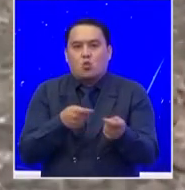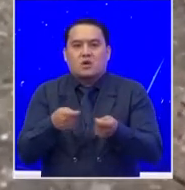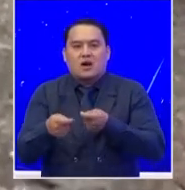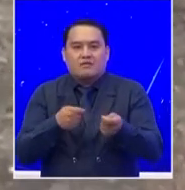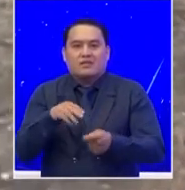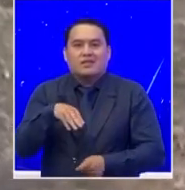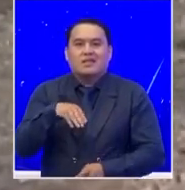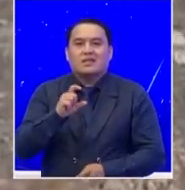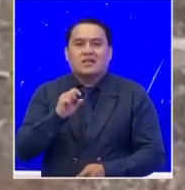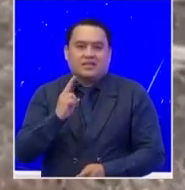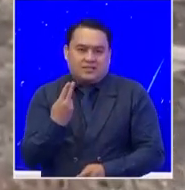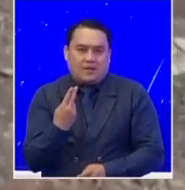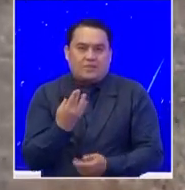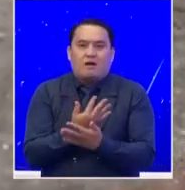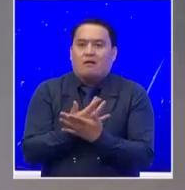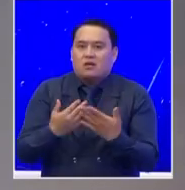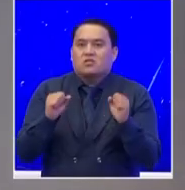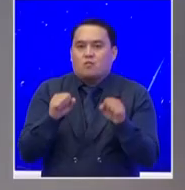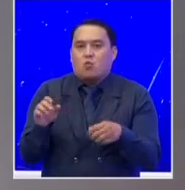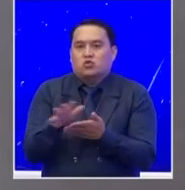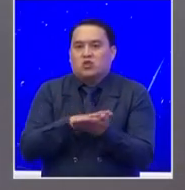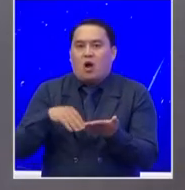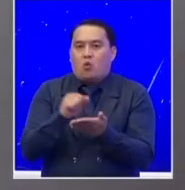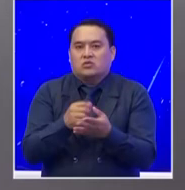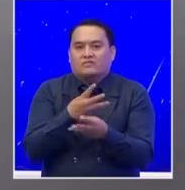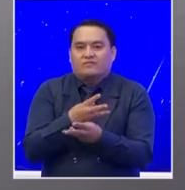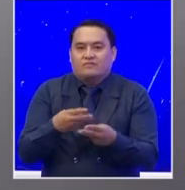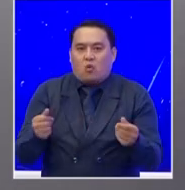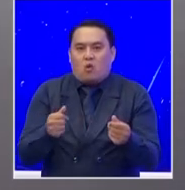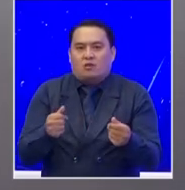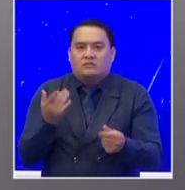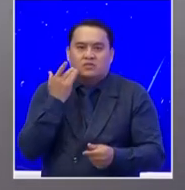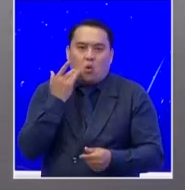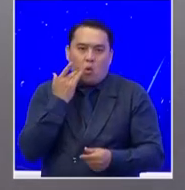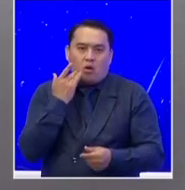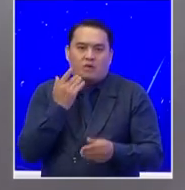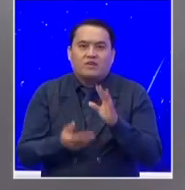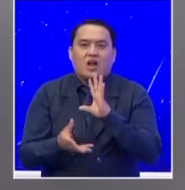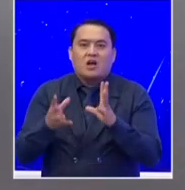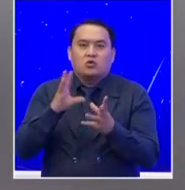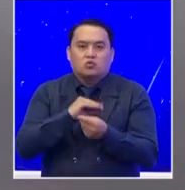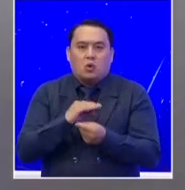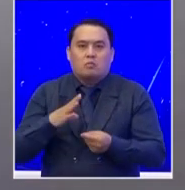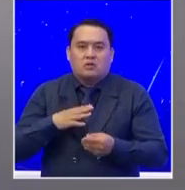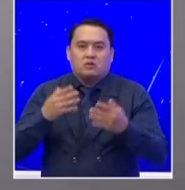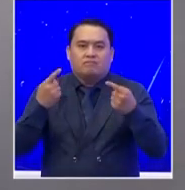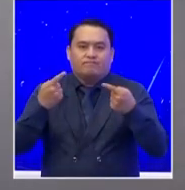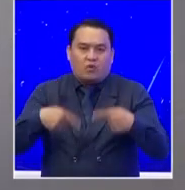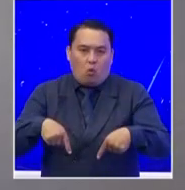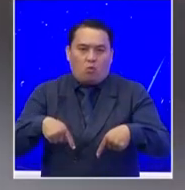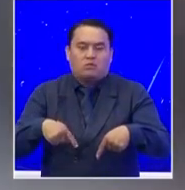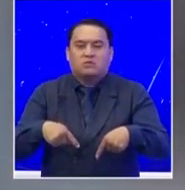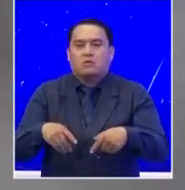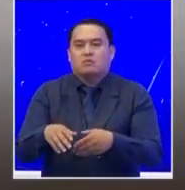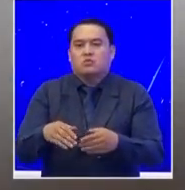ТЭЦ, предполагают, что разлив мог произойти из-за таяния грунтов вечной мерзлоты, в результате чего просели опоры, на которых